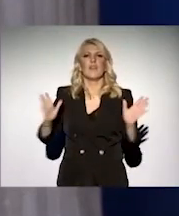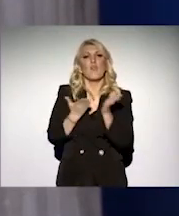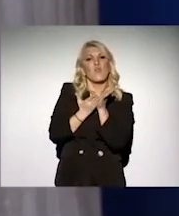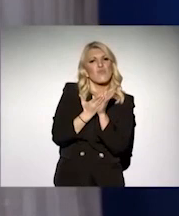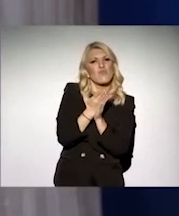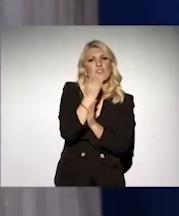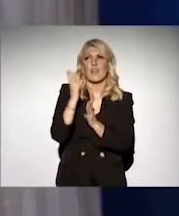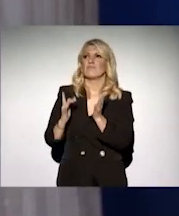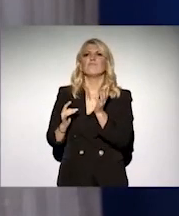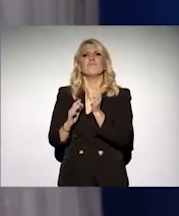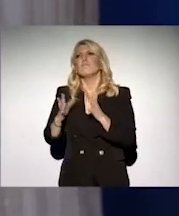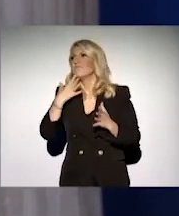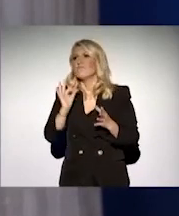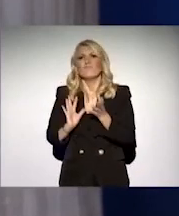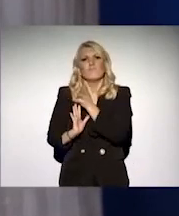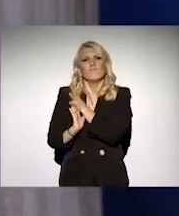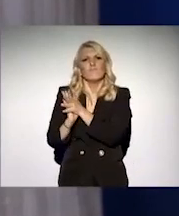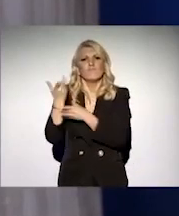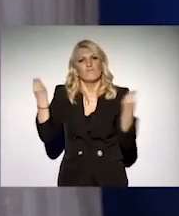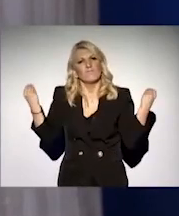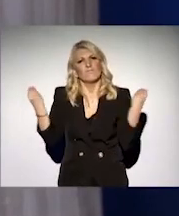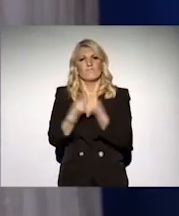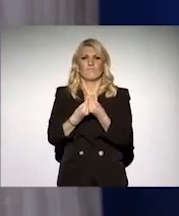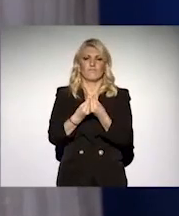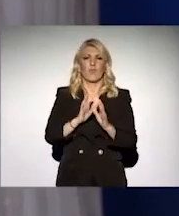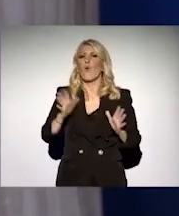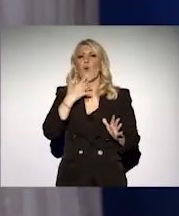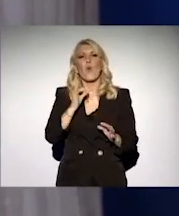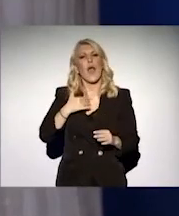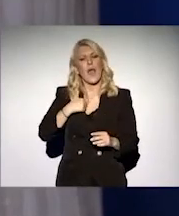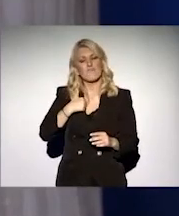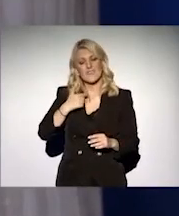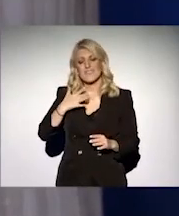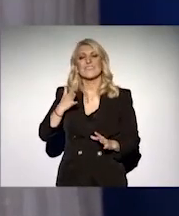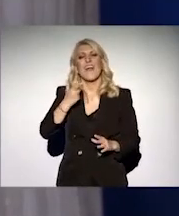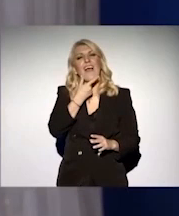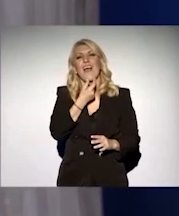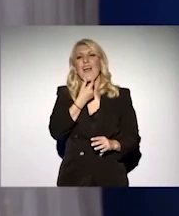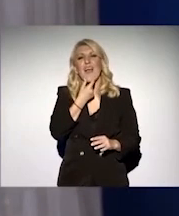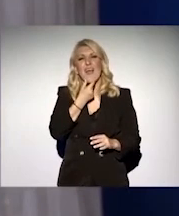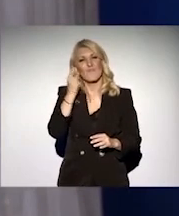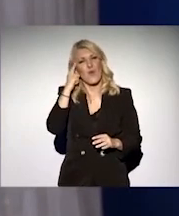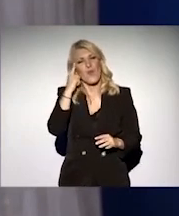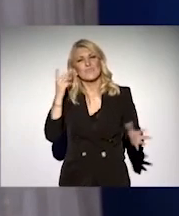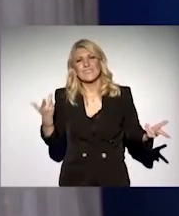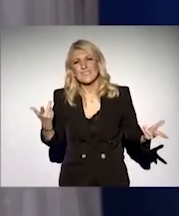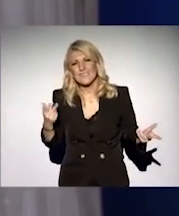πήγε και ένα βήμα παραπάνω λέγοντας πώς το καλό θα ήταν να είχαμε επιστολική ψήφο και στις εθνικές εκλογές. Το οποίο επίσης